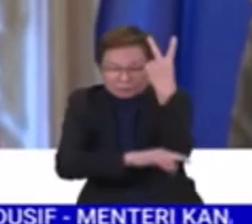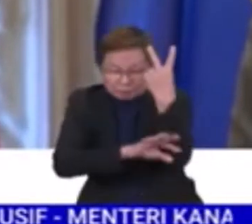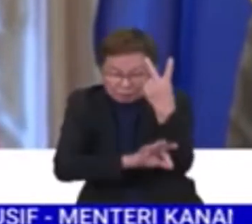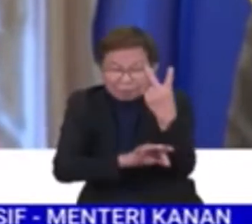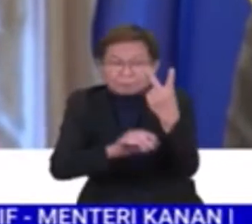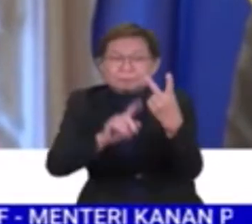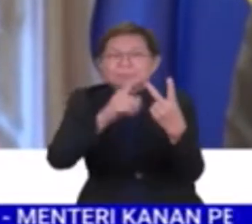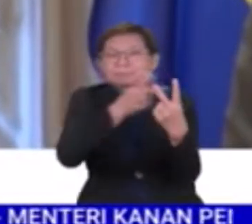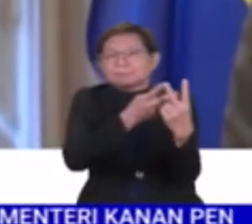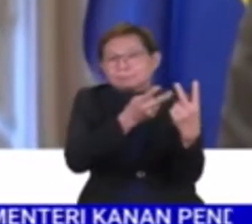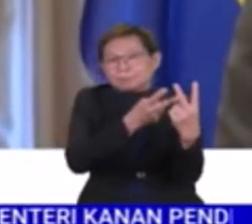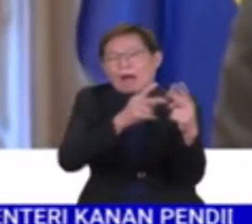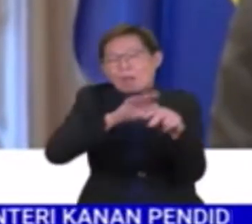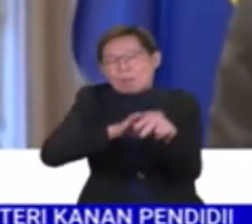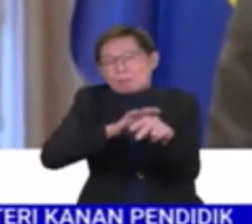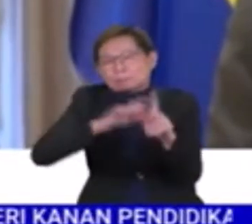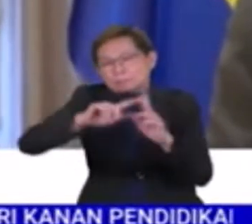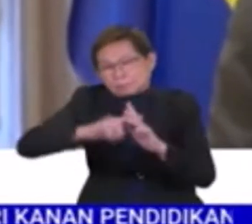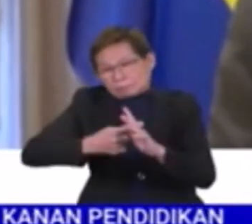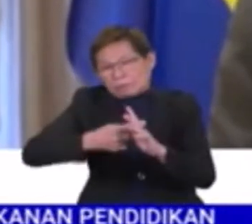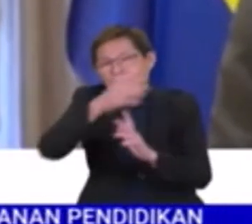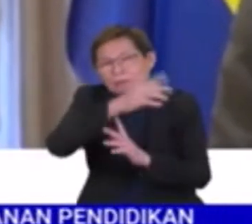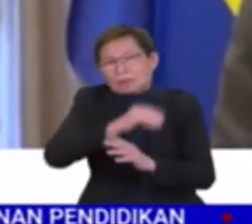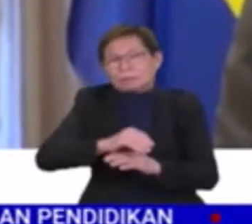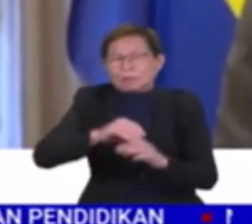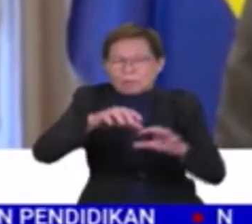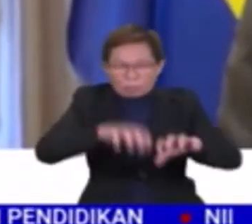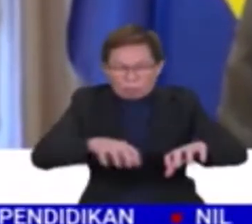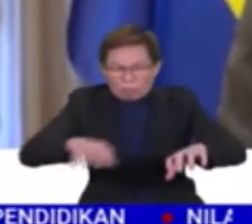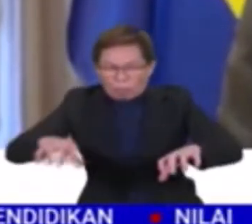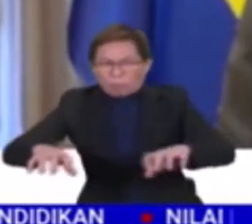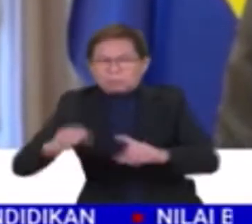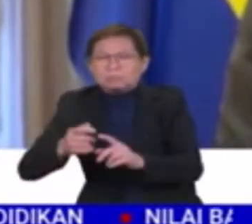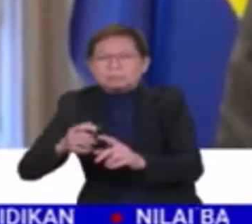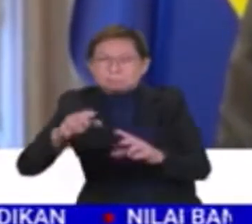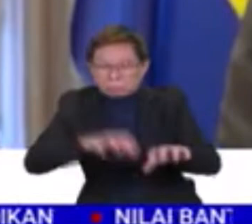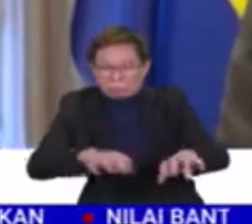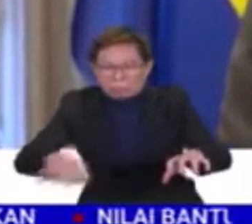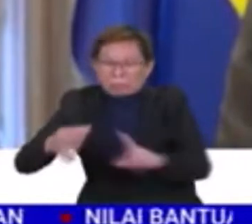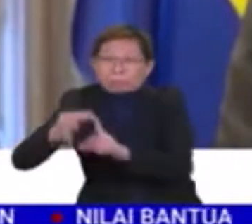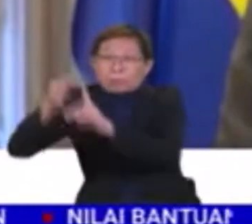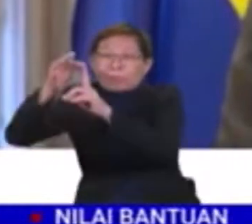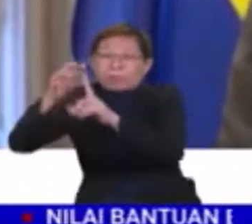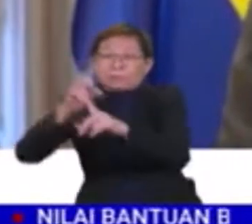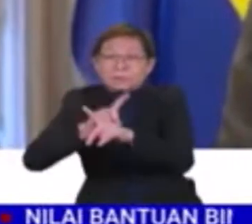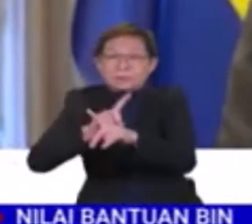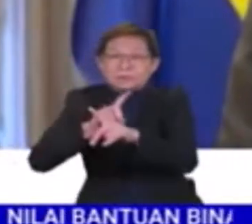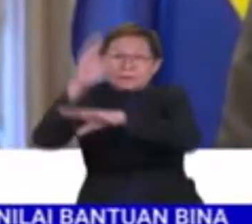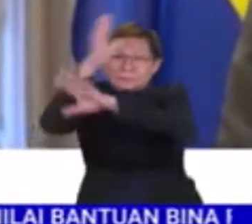Negeri Sembilan dan beberapa kawasan tertentu di Negeri Sarawak.